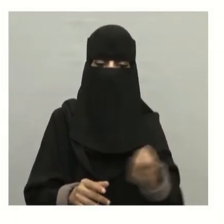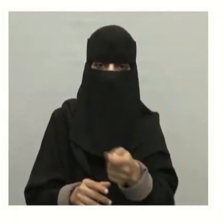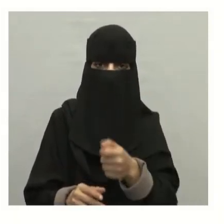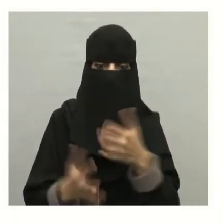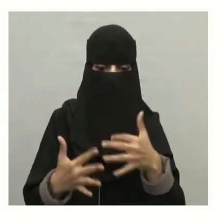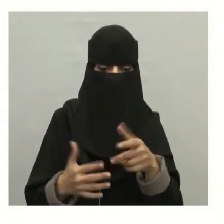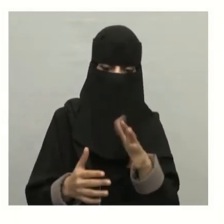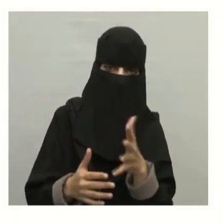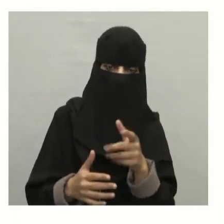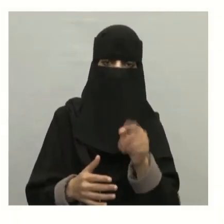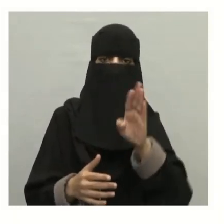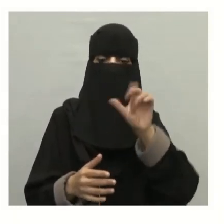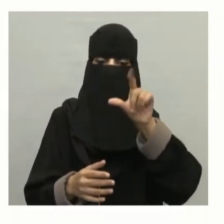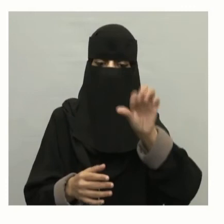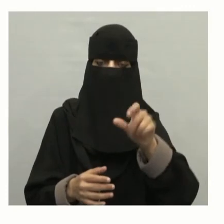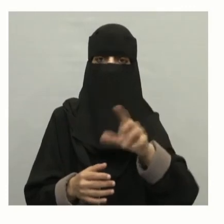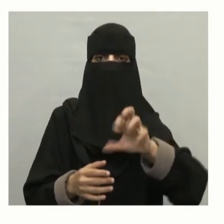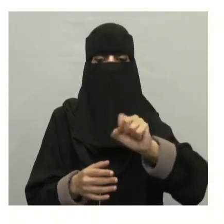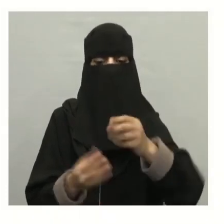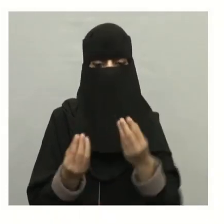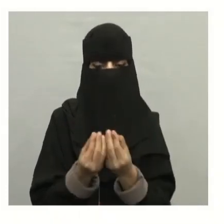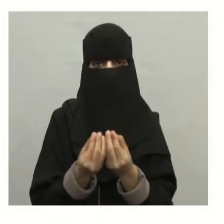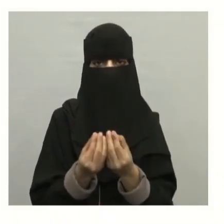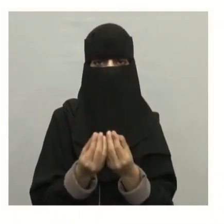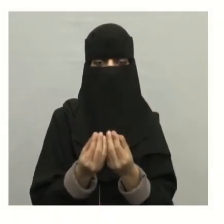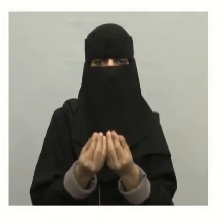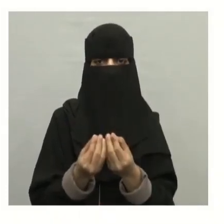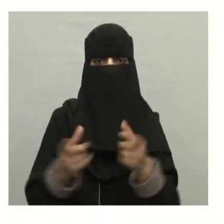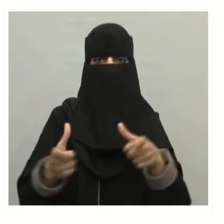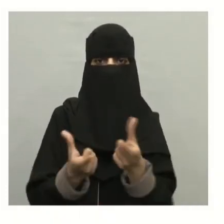الدافئ والكلور والصابون. كذلك